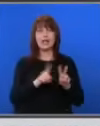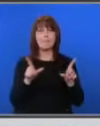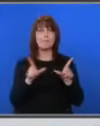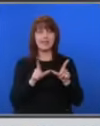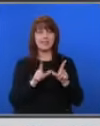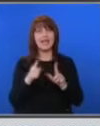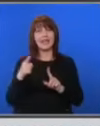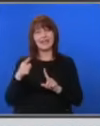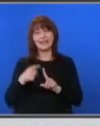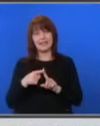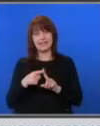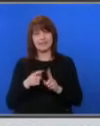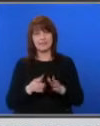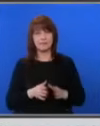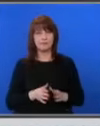Messenger, Threads.